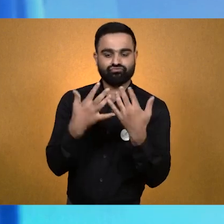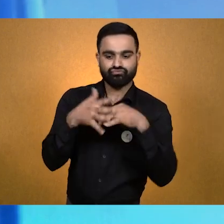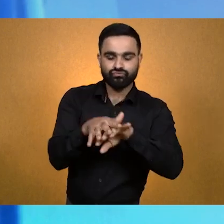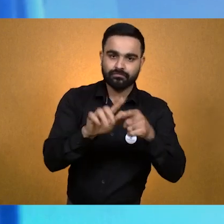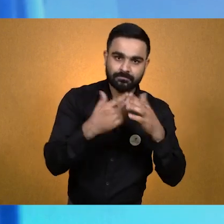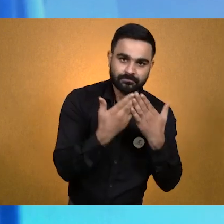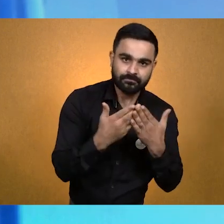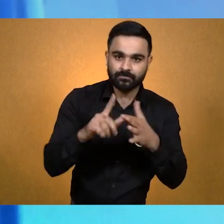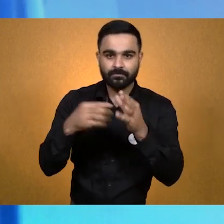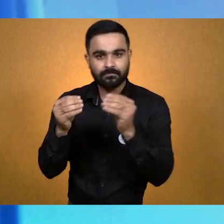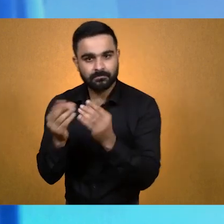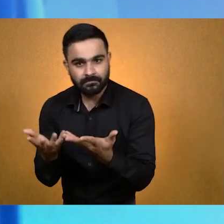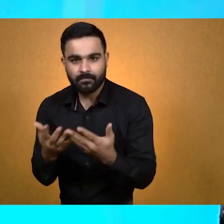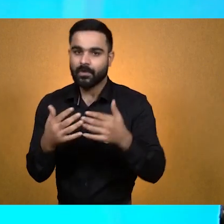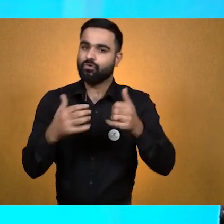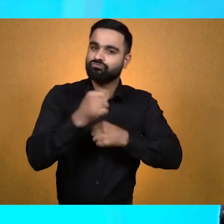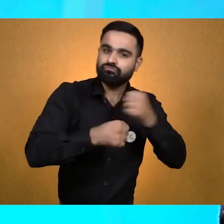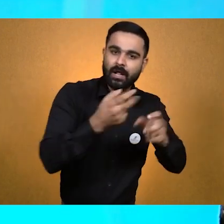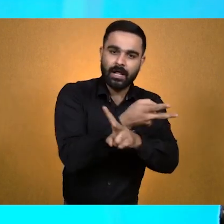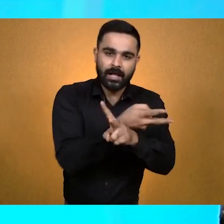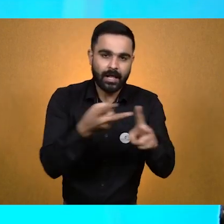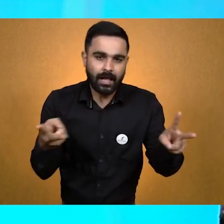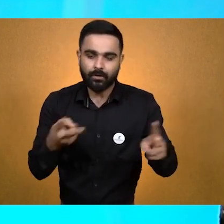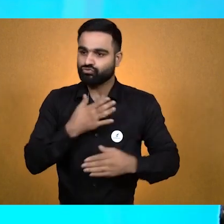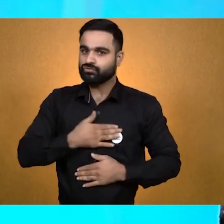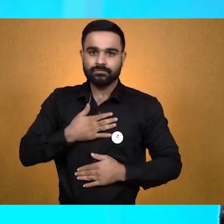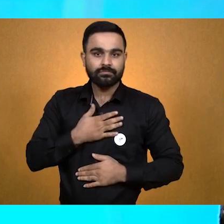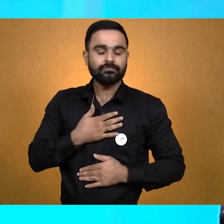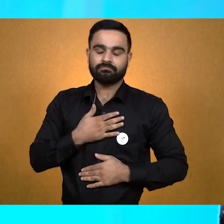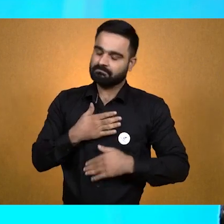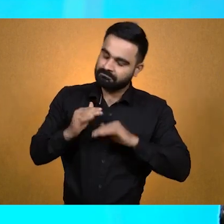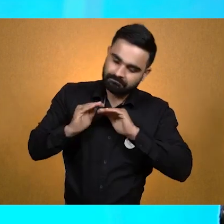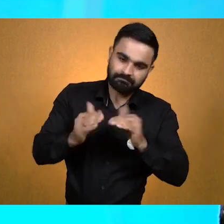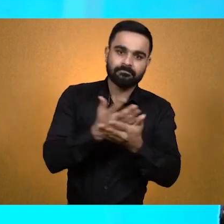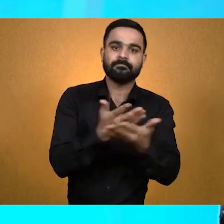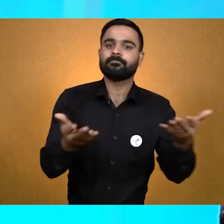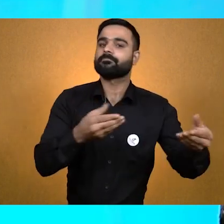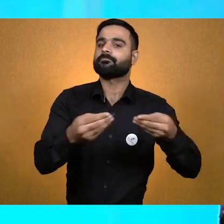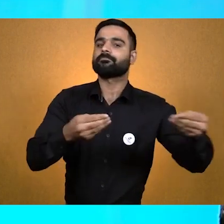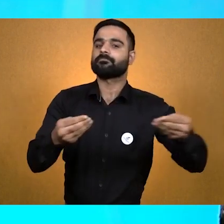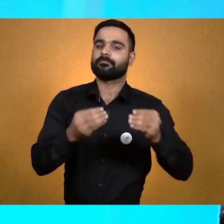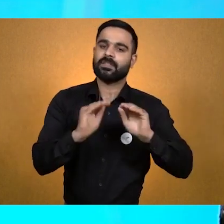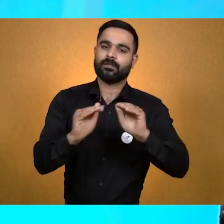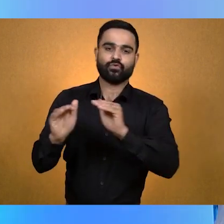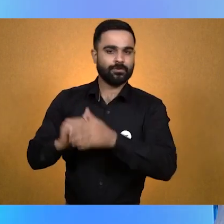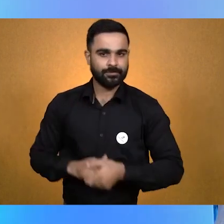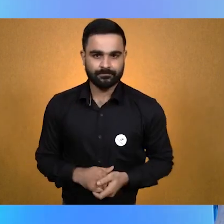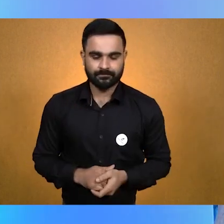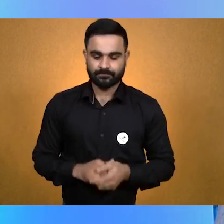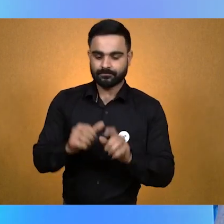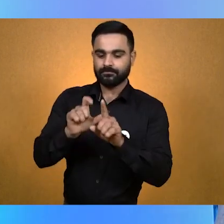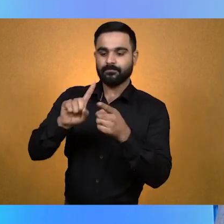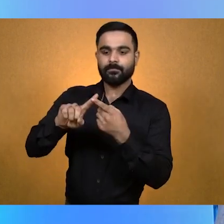शिक्षा, रोजगार, खेल और मनोरंजन तक समान पहुंच प्राप्त करने में सहायता करती है.